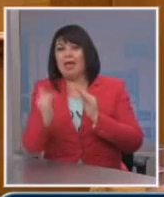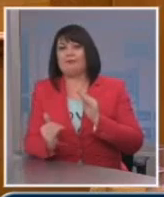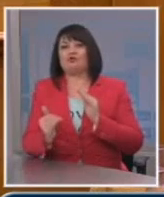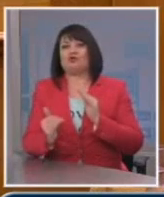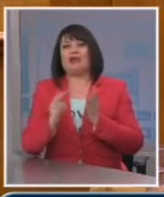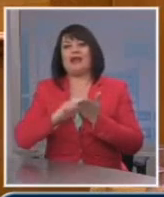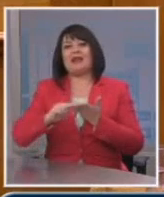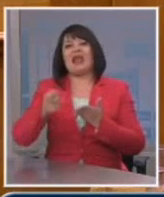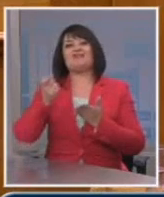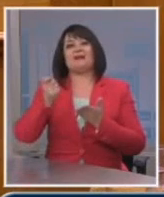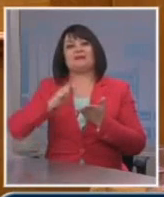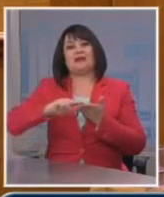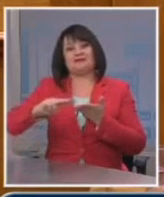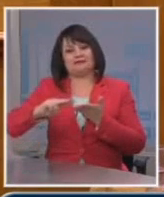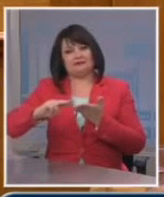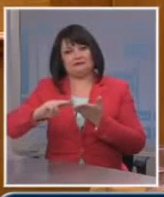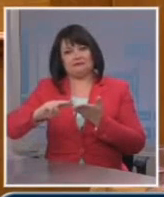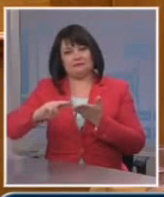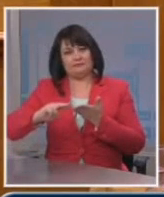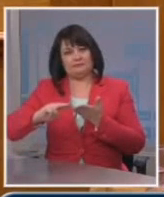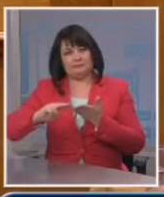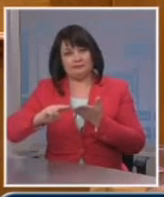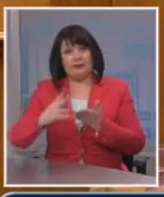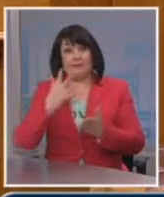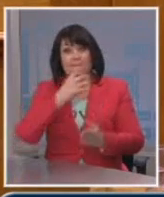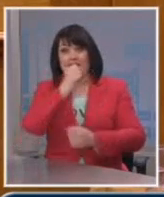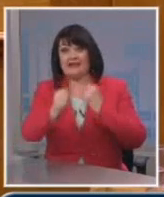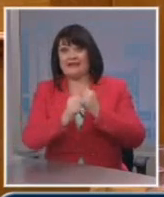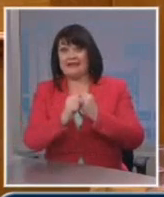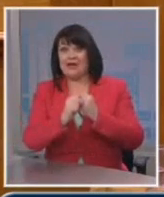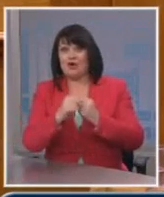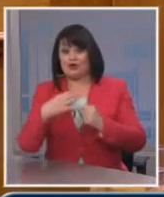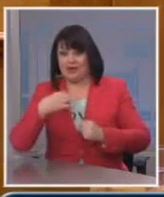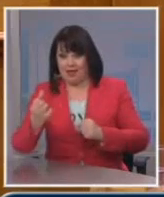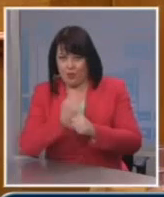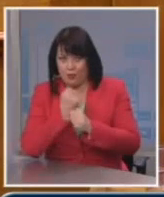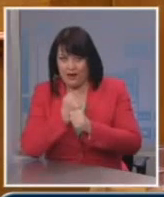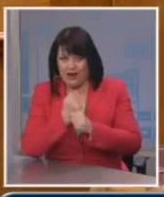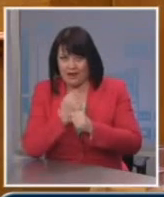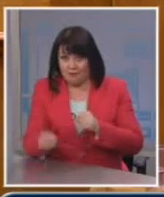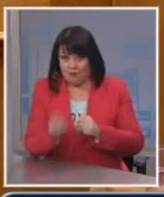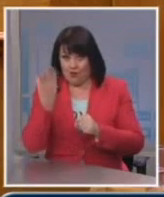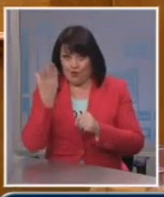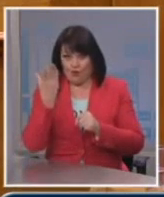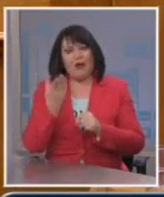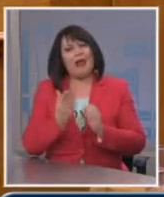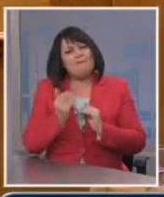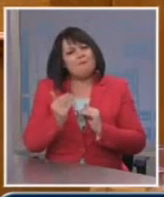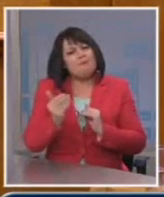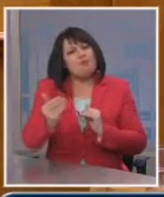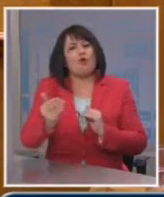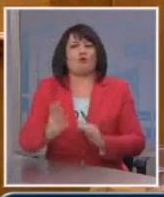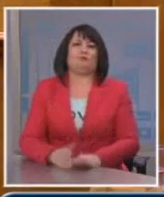εισφορές για την κρίσιμη περίοδο των 5 πρώτων ετών του επαγγελματικού τους βίου. Και τέλος,